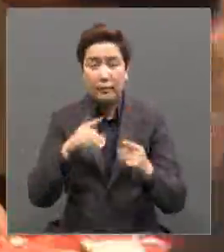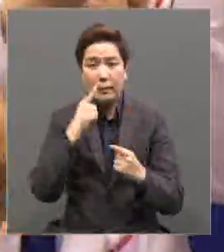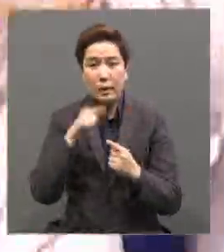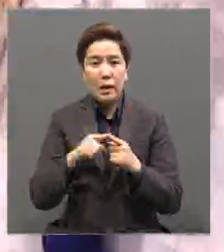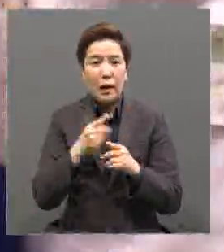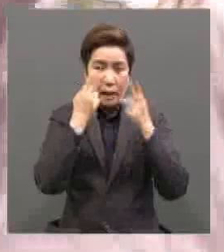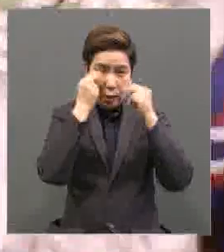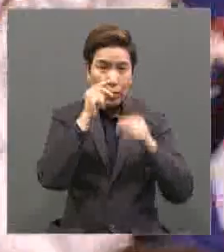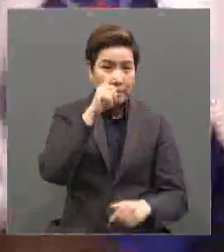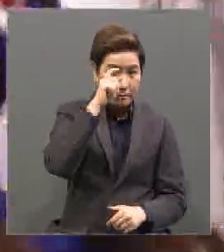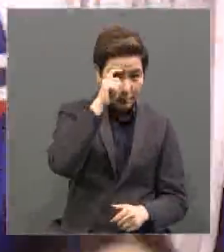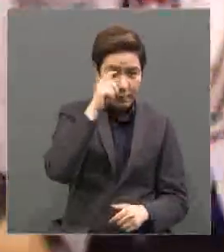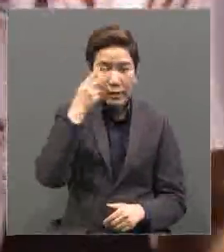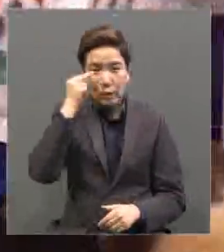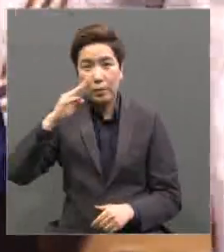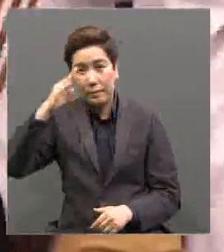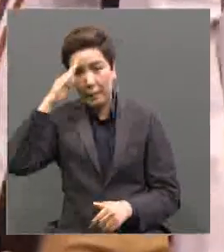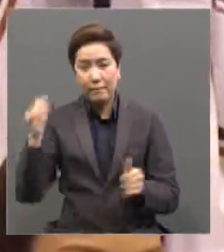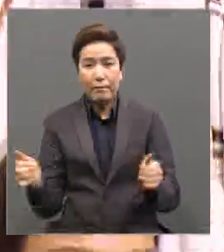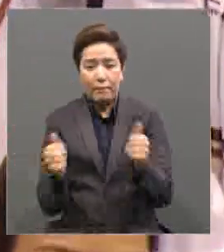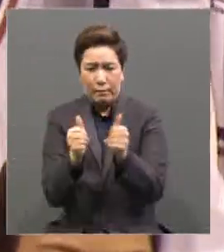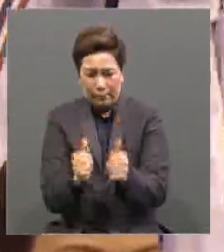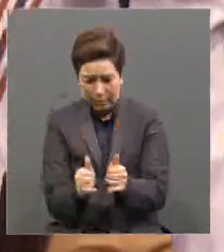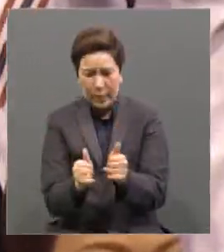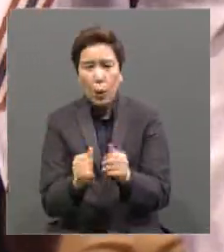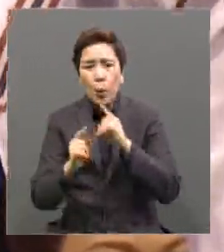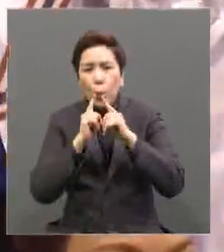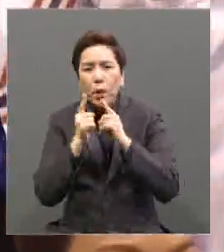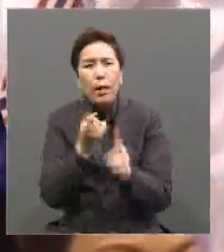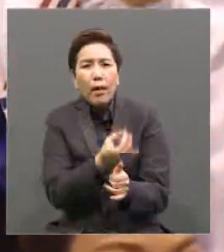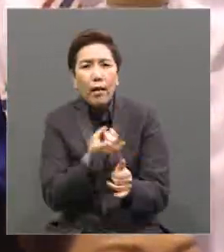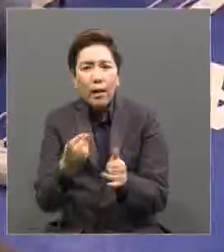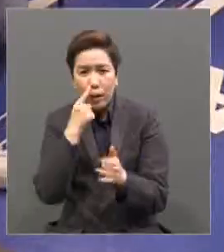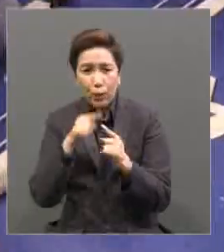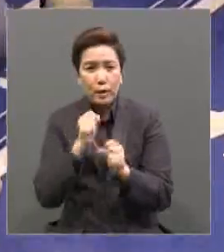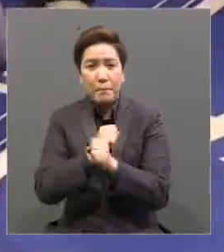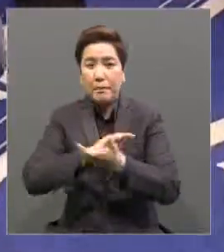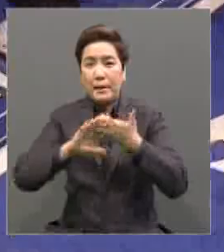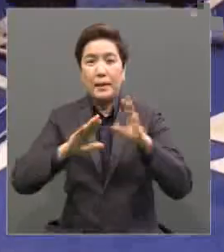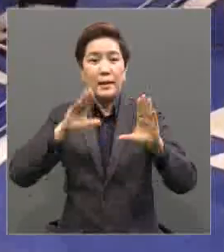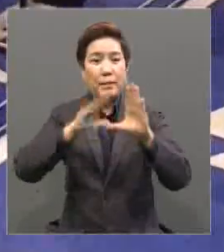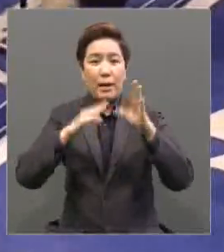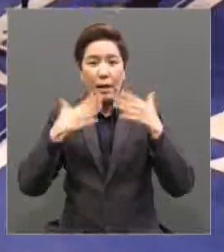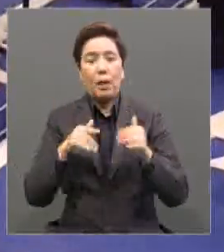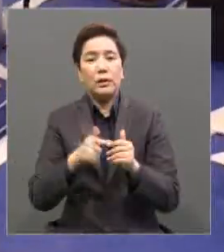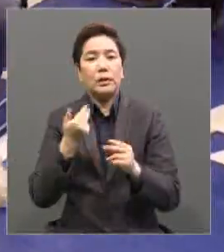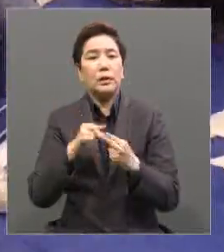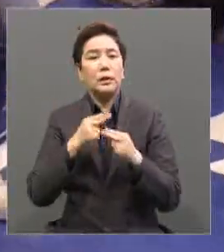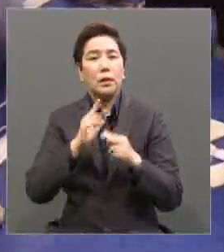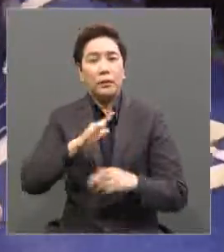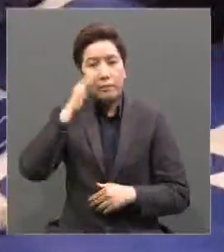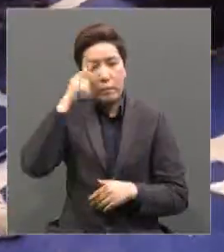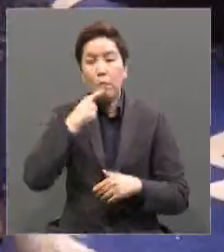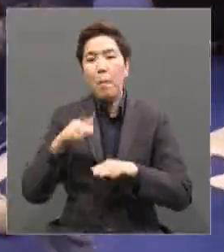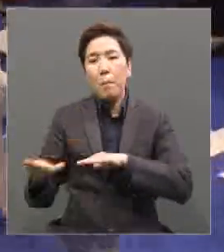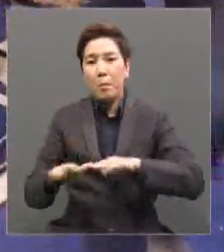าพลเอกประวิตรกับพลเอกประยุทธ์นั่งคู่กันคุยอะไรกันหรือเปล่าเนี่ยหลังเสร็จสิ้นการรับสมัครนะครับพลเอกประยุทธ์บอกว่าพร้อมแข่